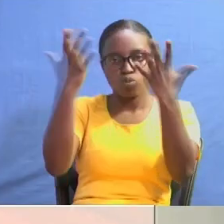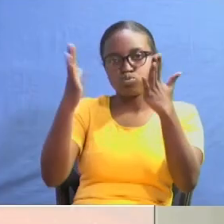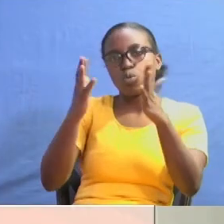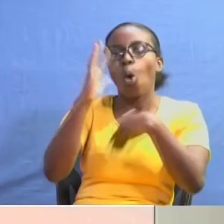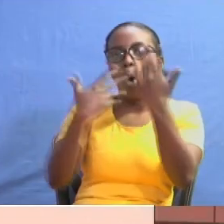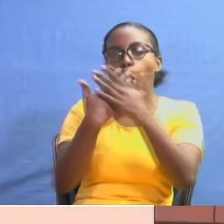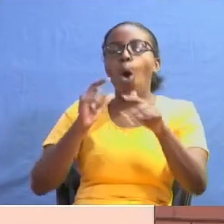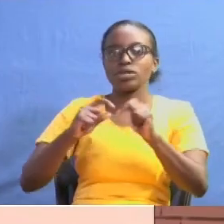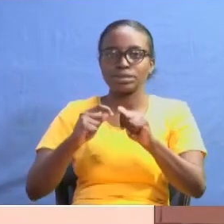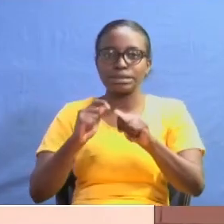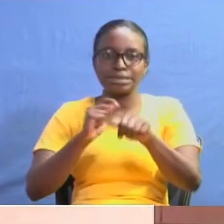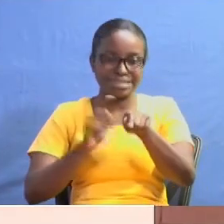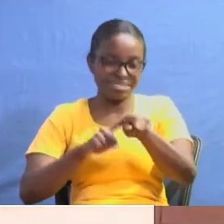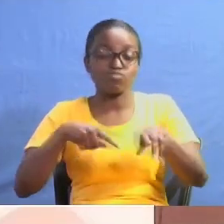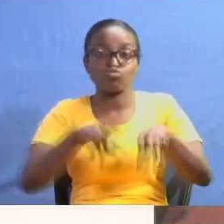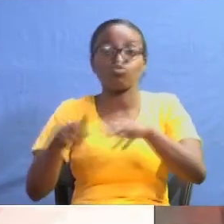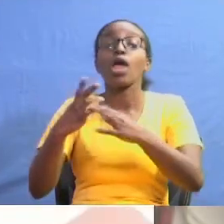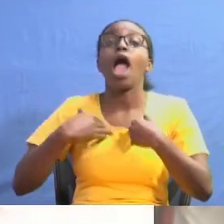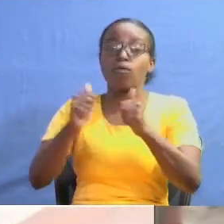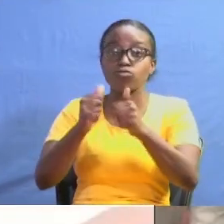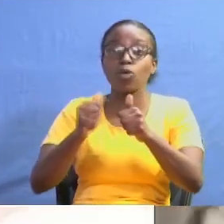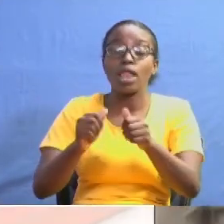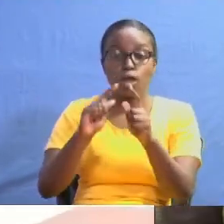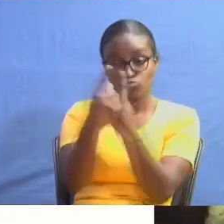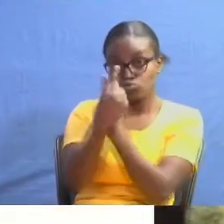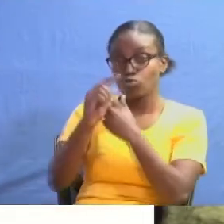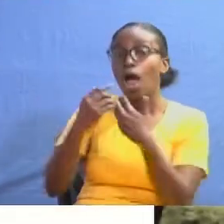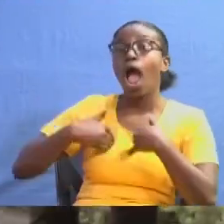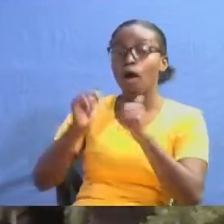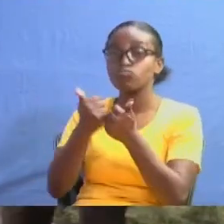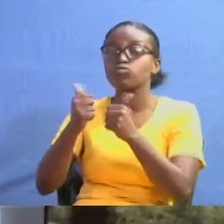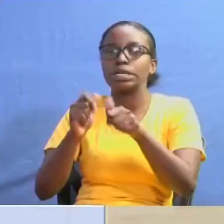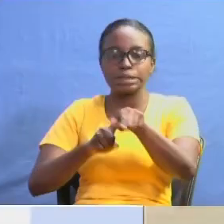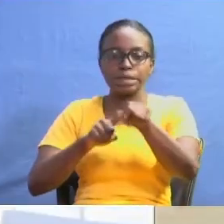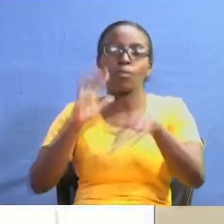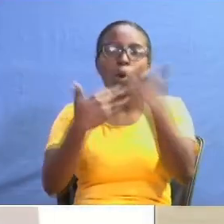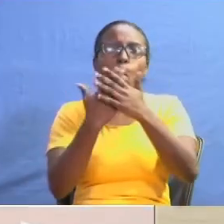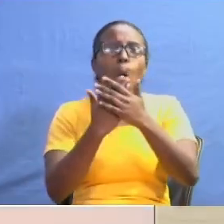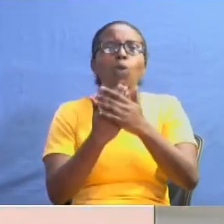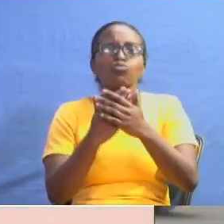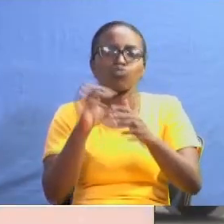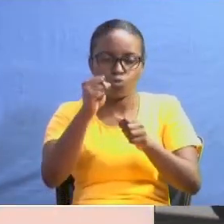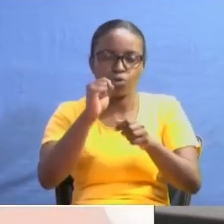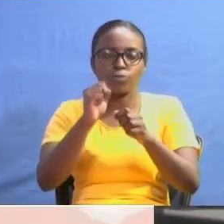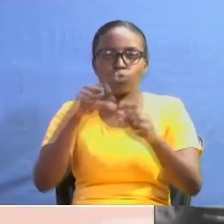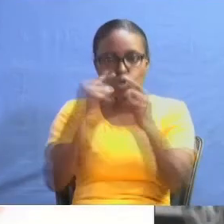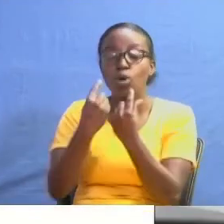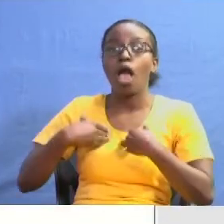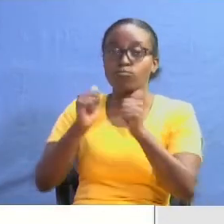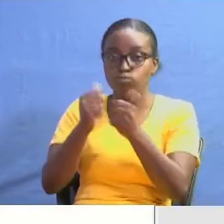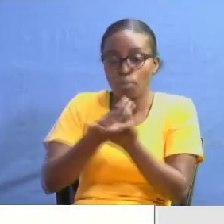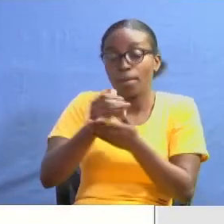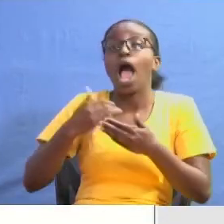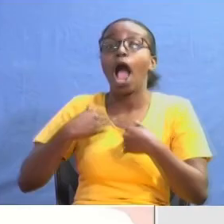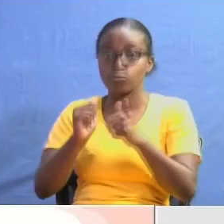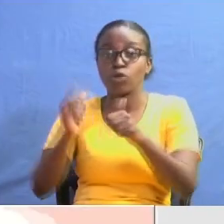road. Mfumo huu mpya unawagawanya wanafunzi katika kundi tano za kifedha, kila kundi likipokea ufadhili kulingana na